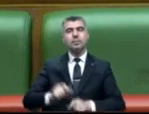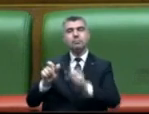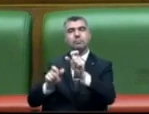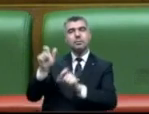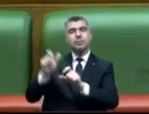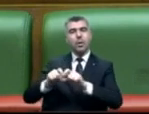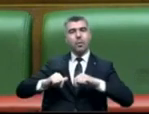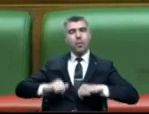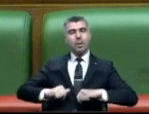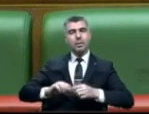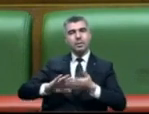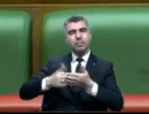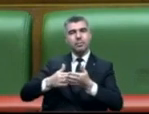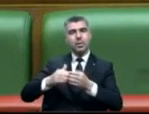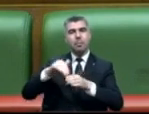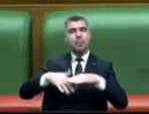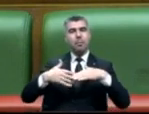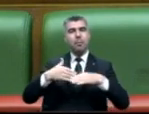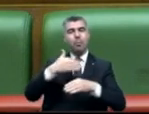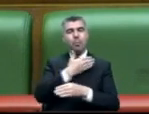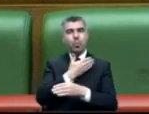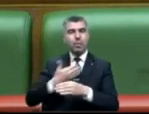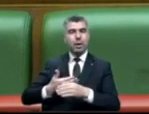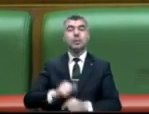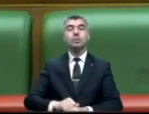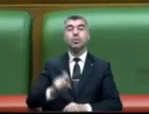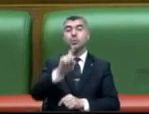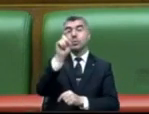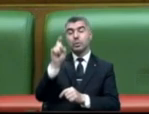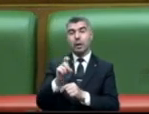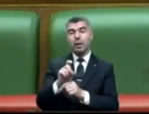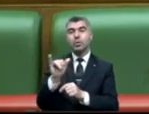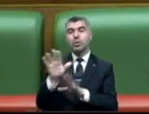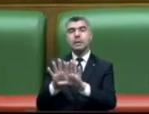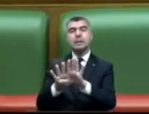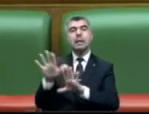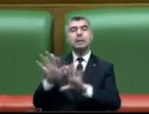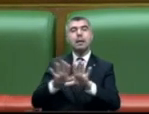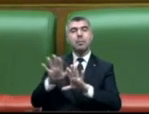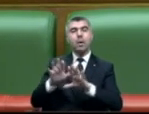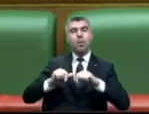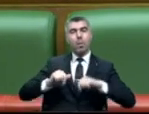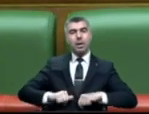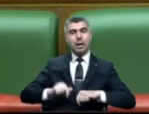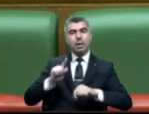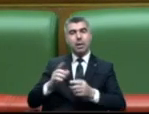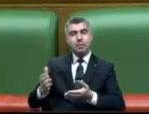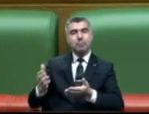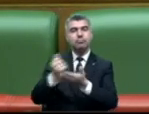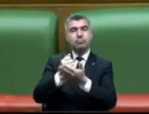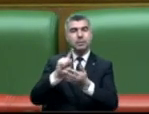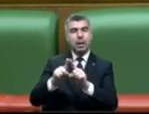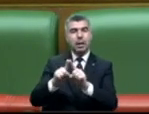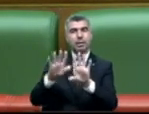السيد الوزير المحترم، السيدات والسادة المستشارون. سائلكم السيد الوزير حول التدابير التي تعتزم وزارتكم اتخاذها قصد